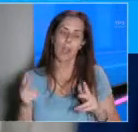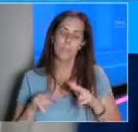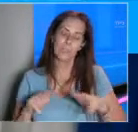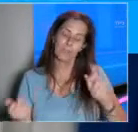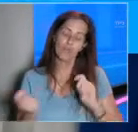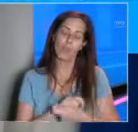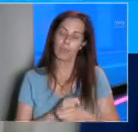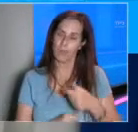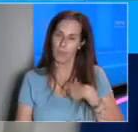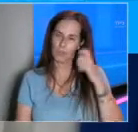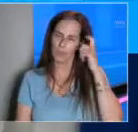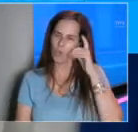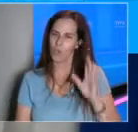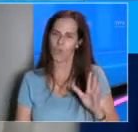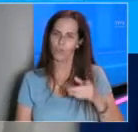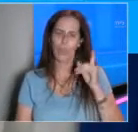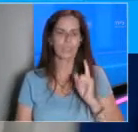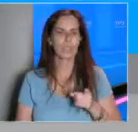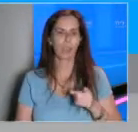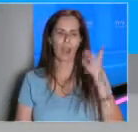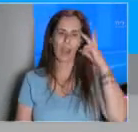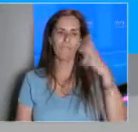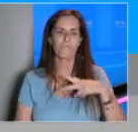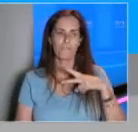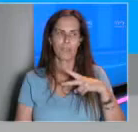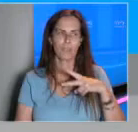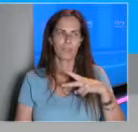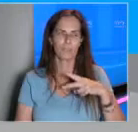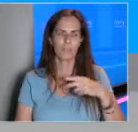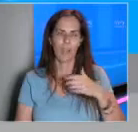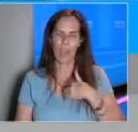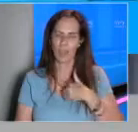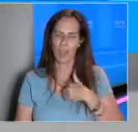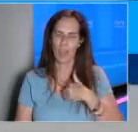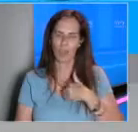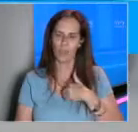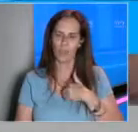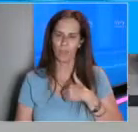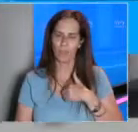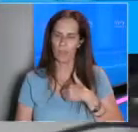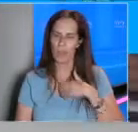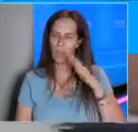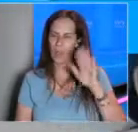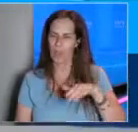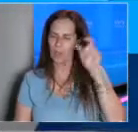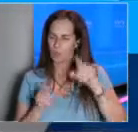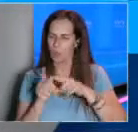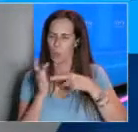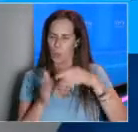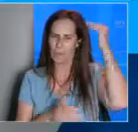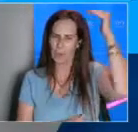משתנה, ואני חושב שצריך להבין ולהגיד במציאות משתנה, אנחנו... מי כמו בני גנץ או כמו אנשים